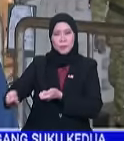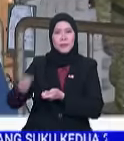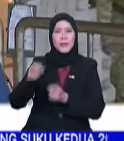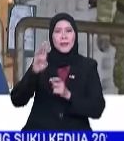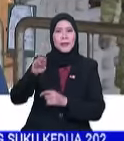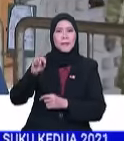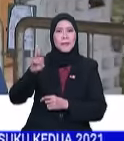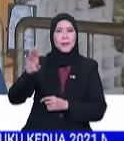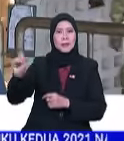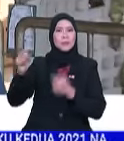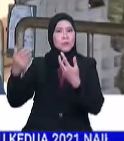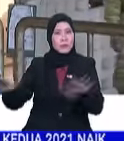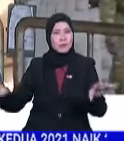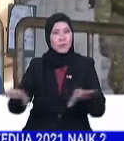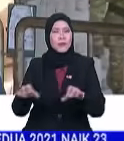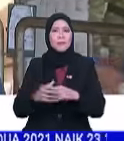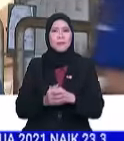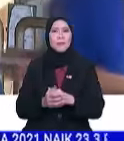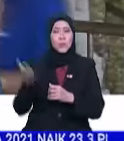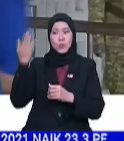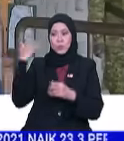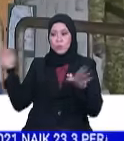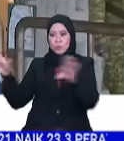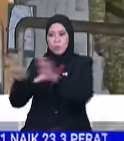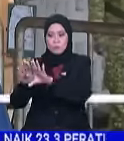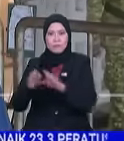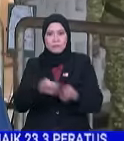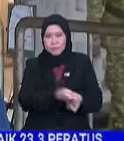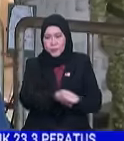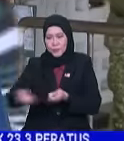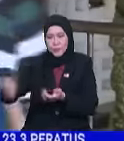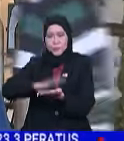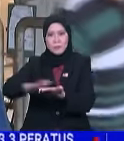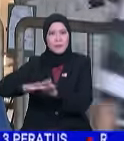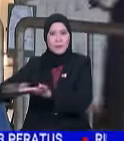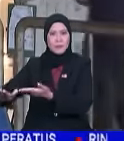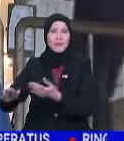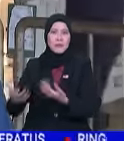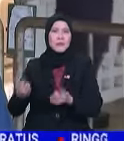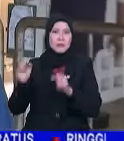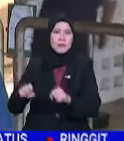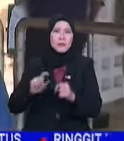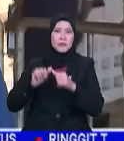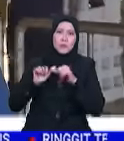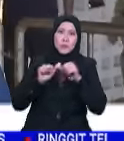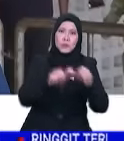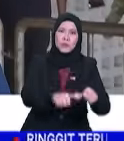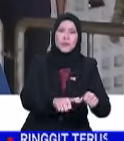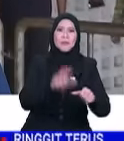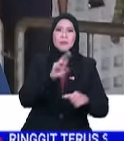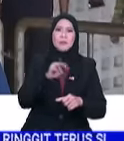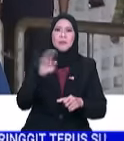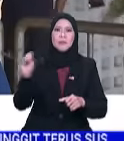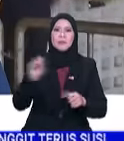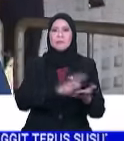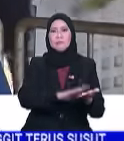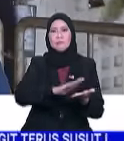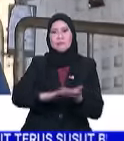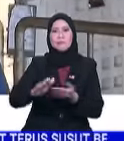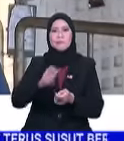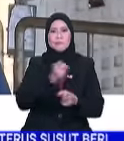MBS dah siasa buat. Selepas tutup pun kita buat sanitasi juga. Dan itu akan berterusan lah, insyaAllah. MBS dikasih melakukan